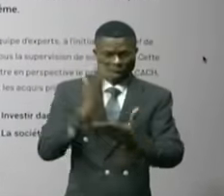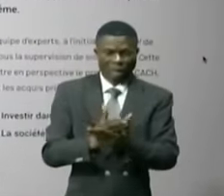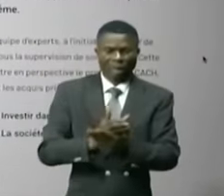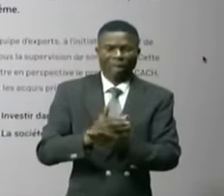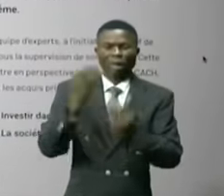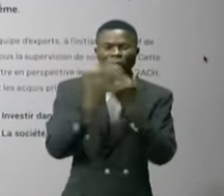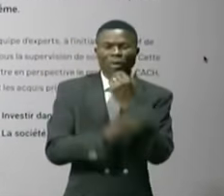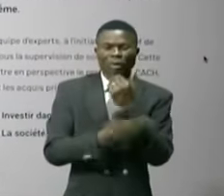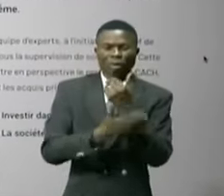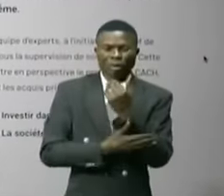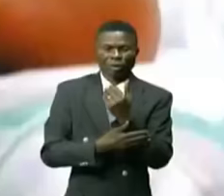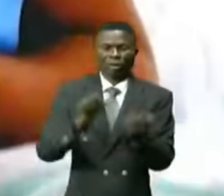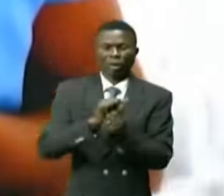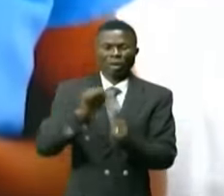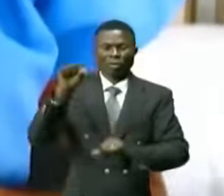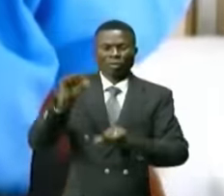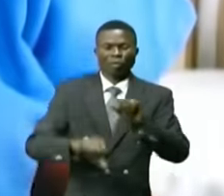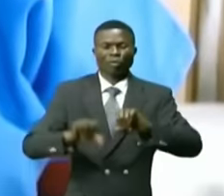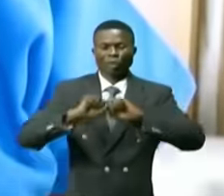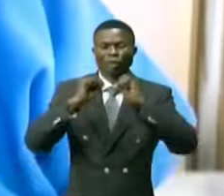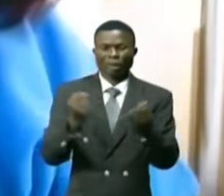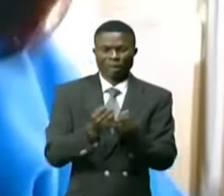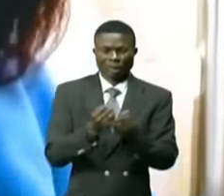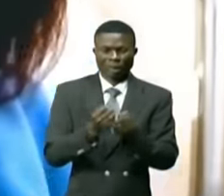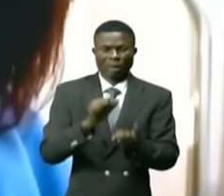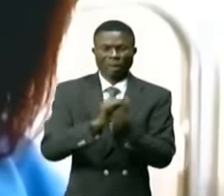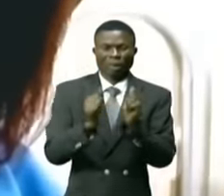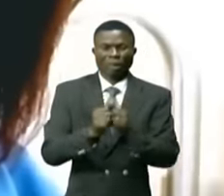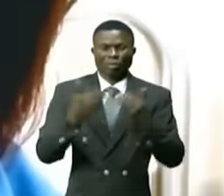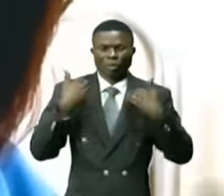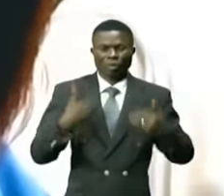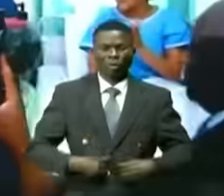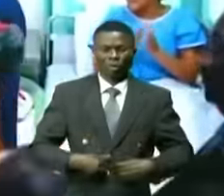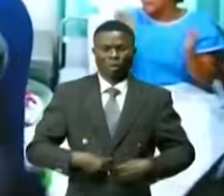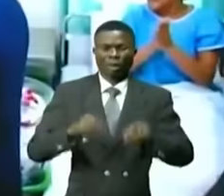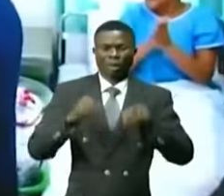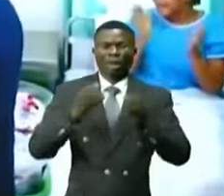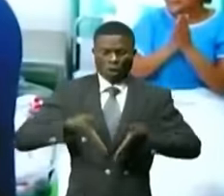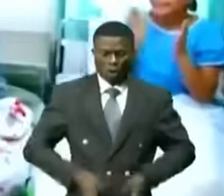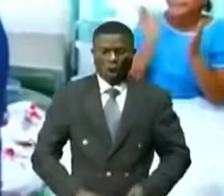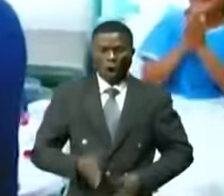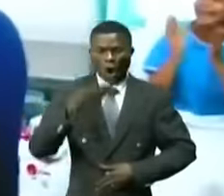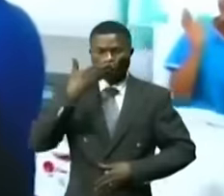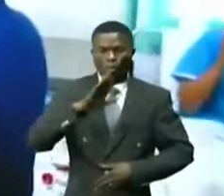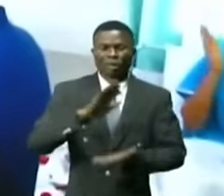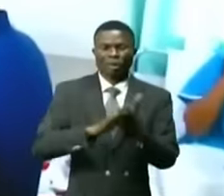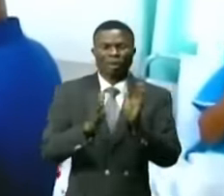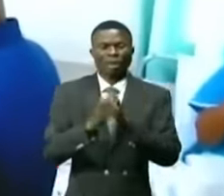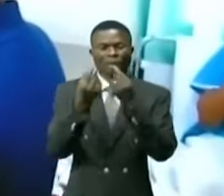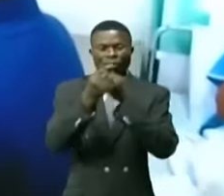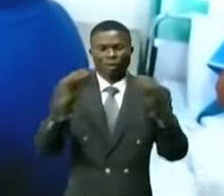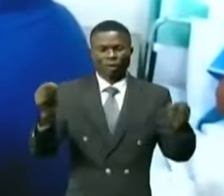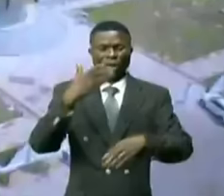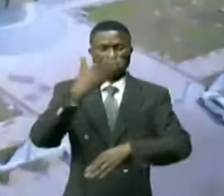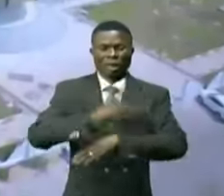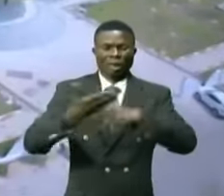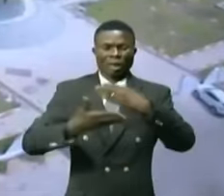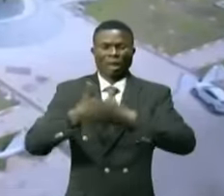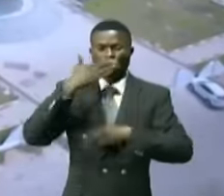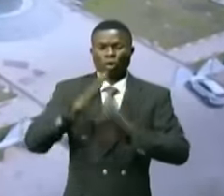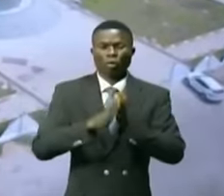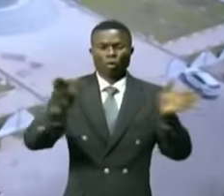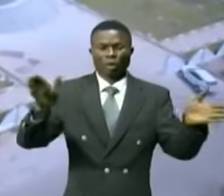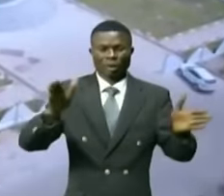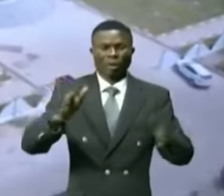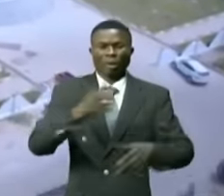pauvreté et les inégalités sociales dans les domaines de la santé. De la maternité est effective. Ajouté à cela, la construction de l'hôpital général